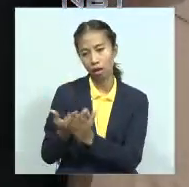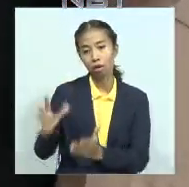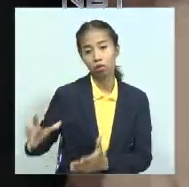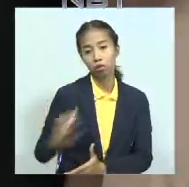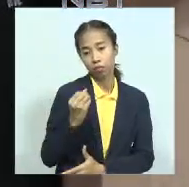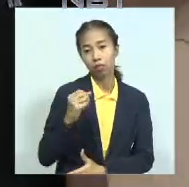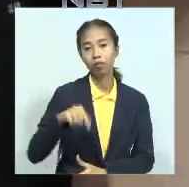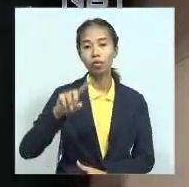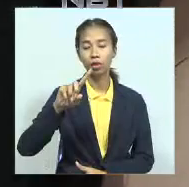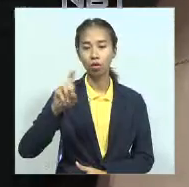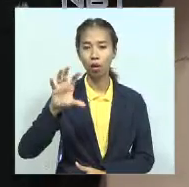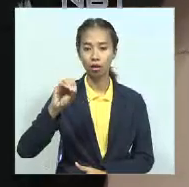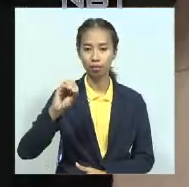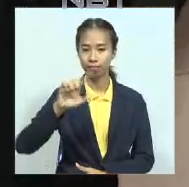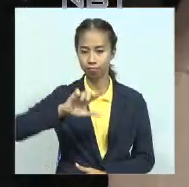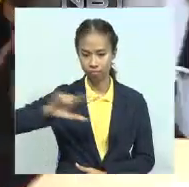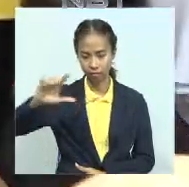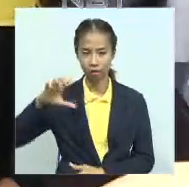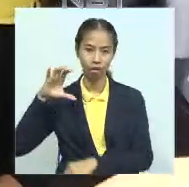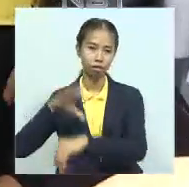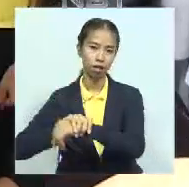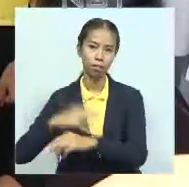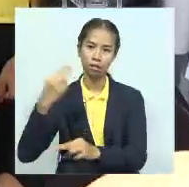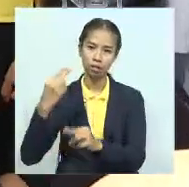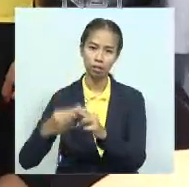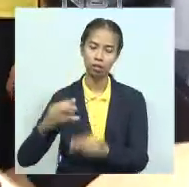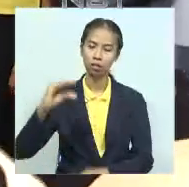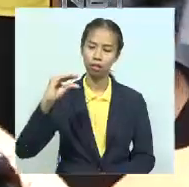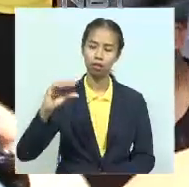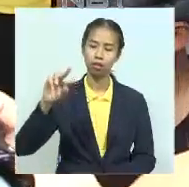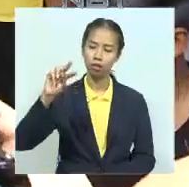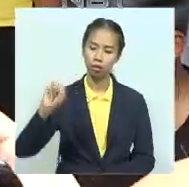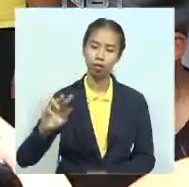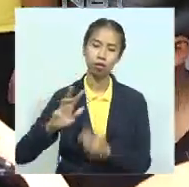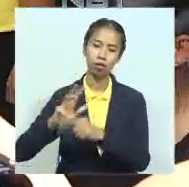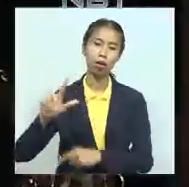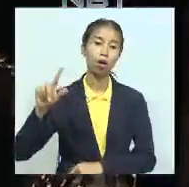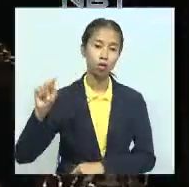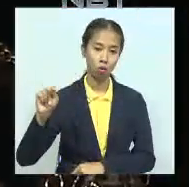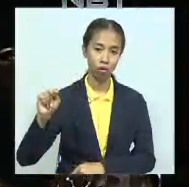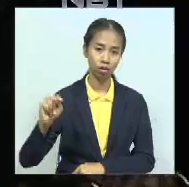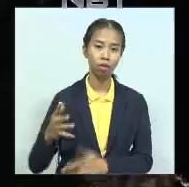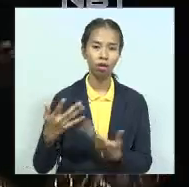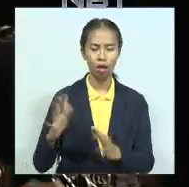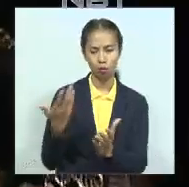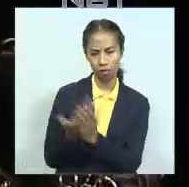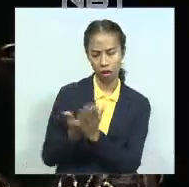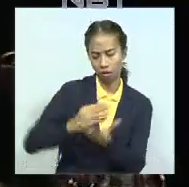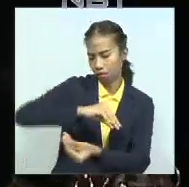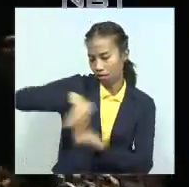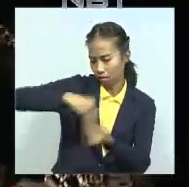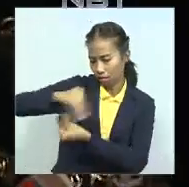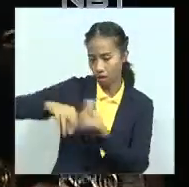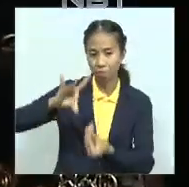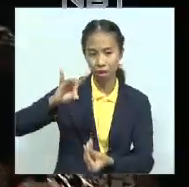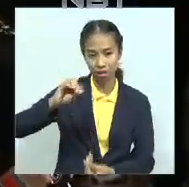ม150ล้านบาทและยังจับกุมโน้ตดินแดงผู้ต้องหาค้ายาเสพติดซึ่งตรวจพบว่ามีเงินหมุนเวียนถึง80ล้านบ